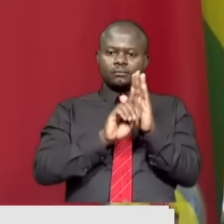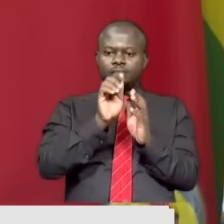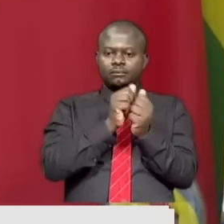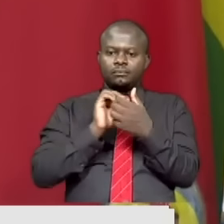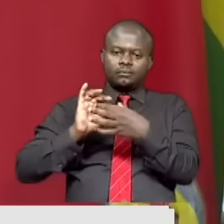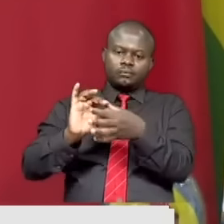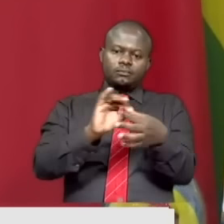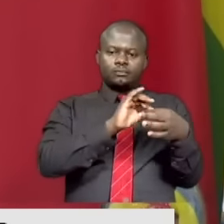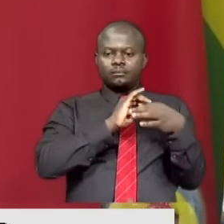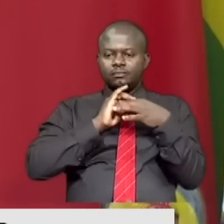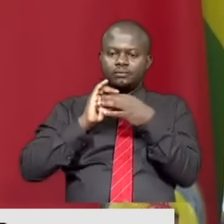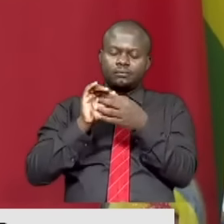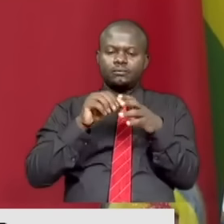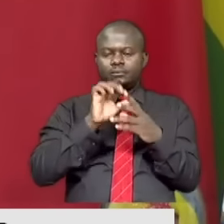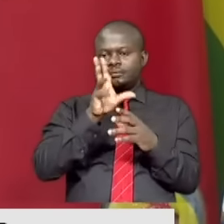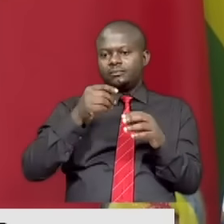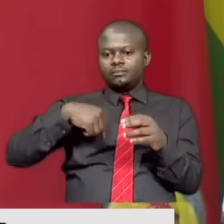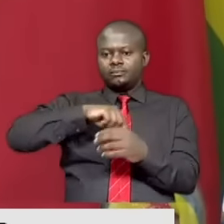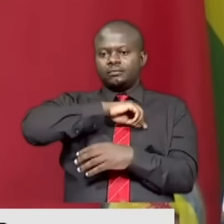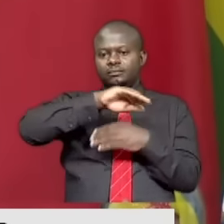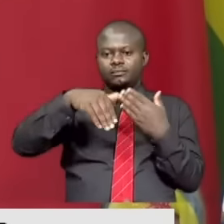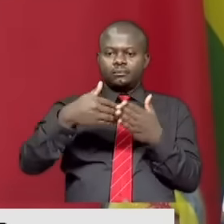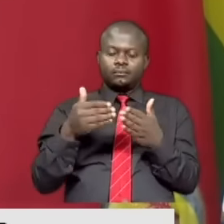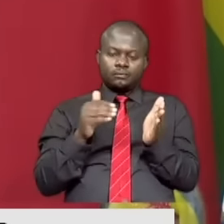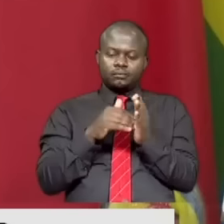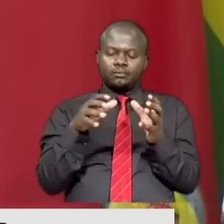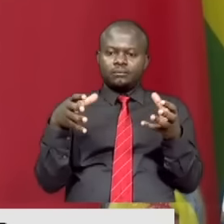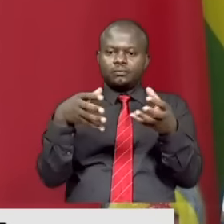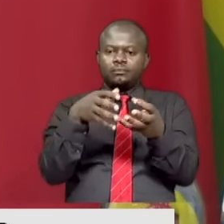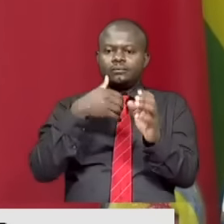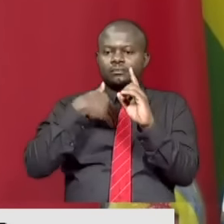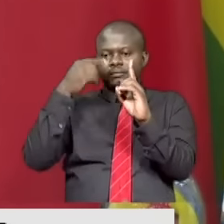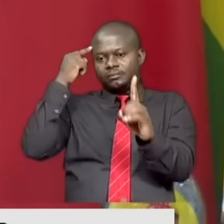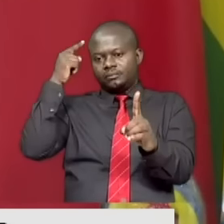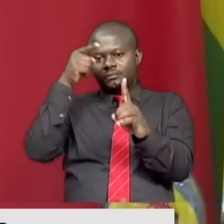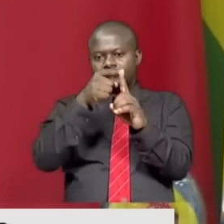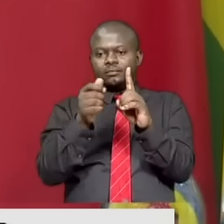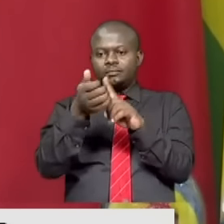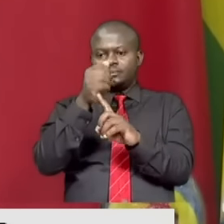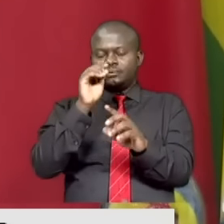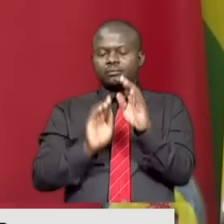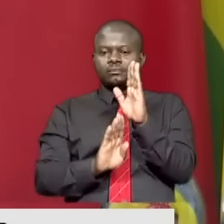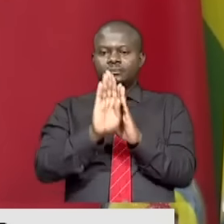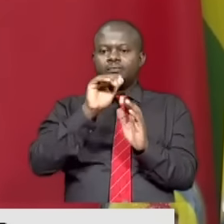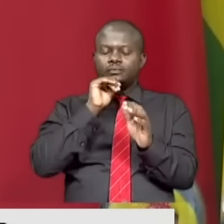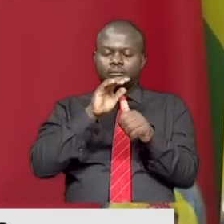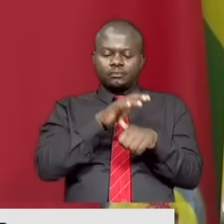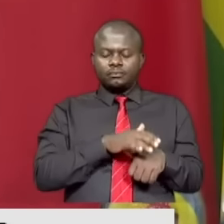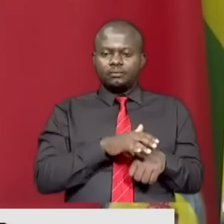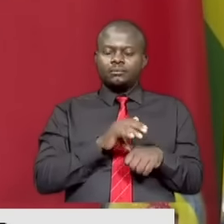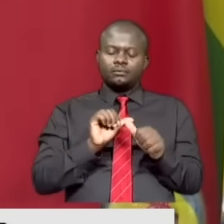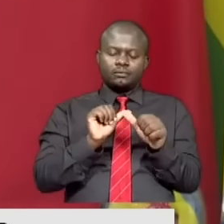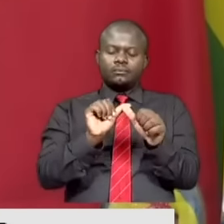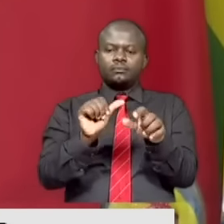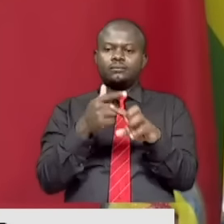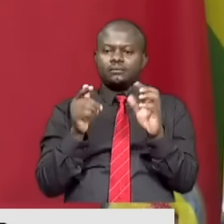n'ubufatanye bw'umugabane wacu wose wa Afurika. Duhujwe kandi no kugira intego yo kugera ku iterambere ridaheza, rirambye